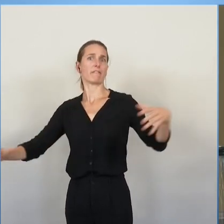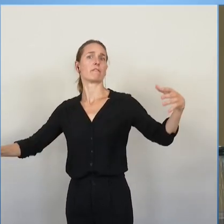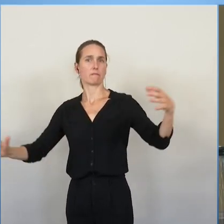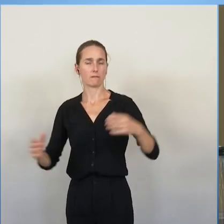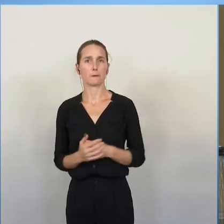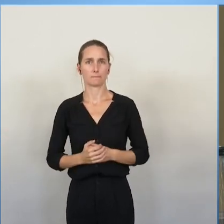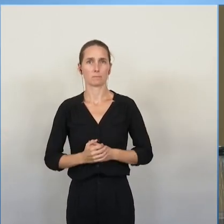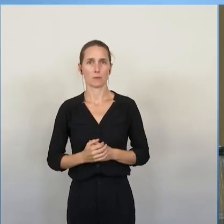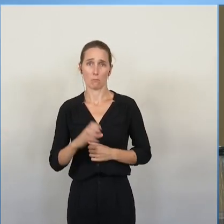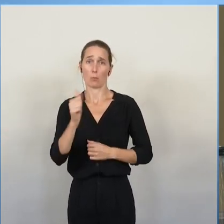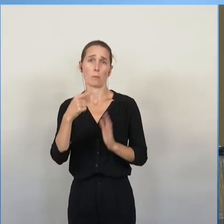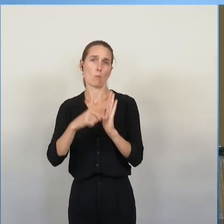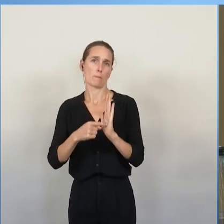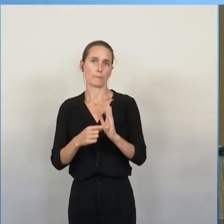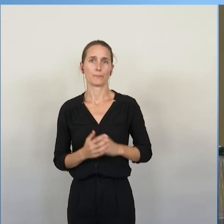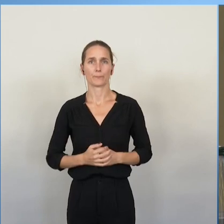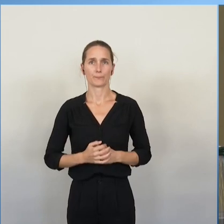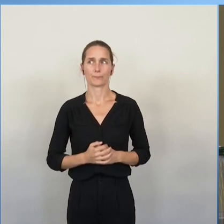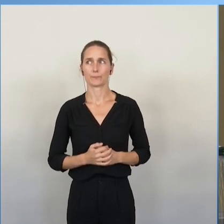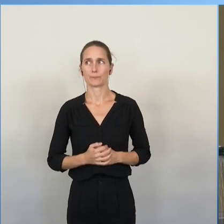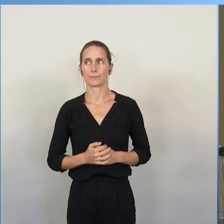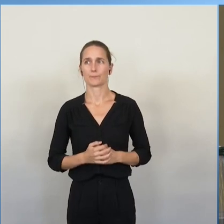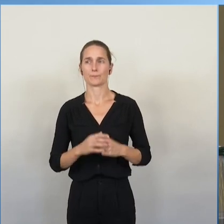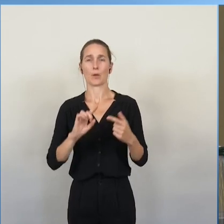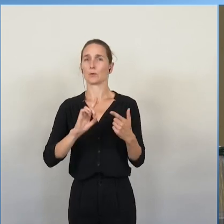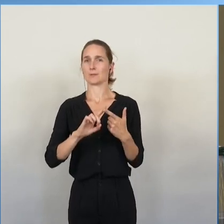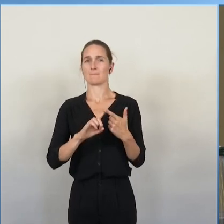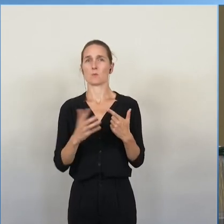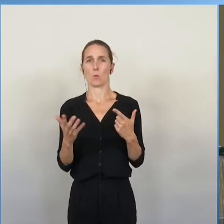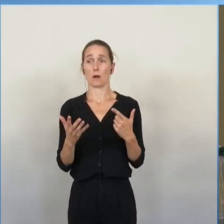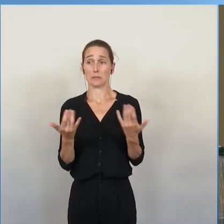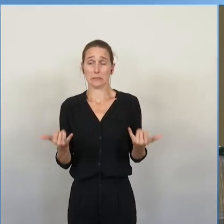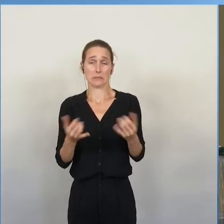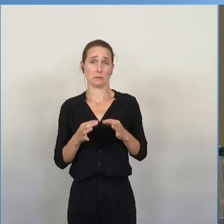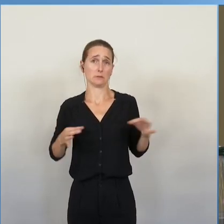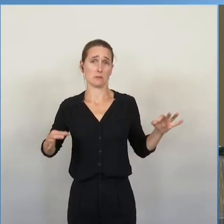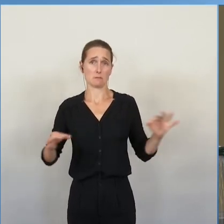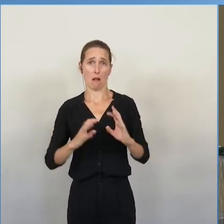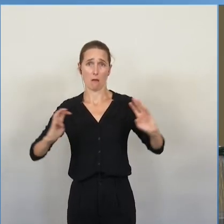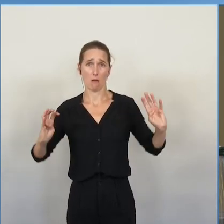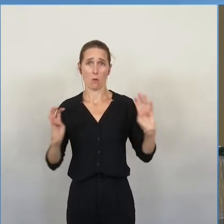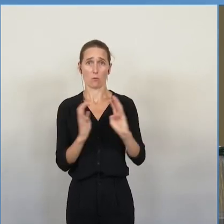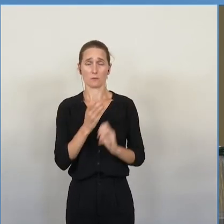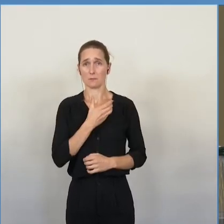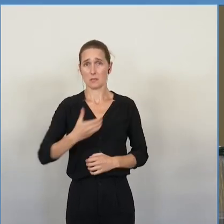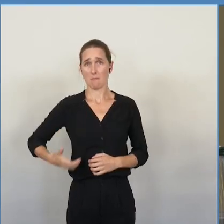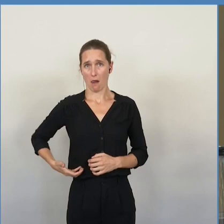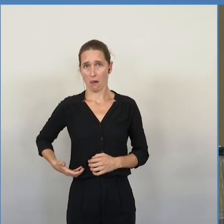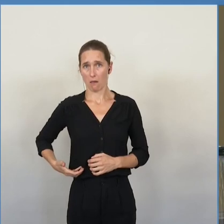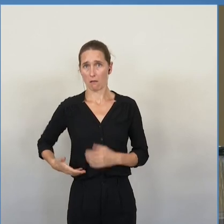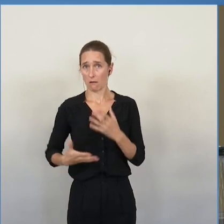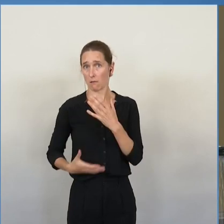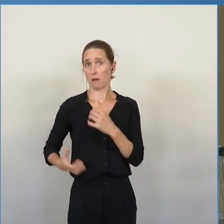le mes points euh je rappelle que cette salle de conseil municipal a été créée donc